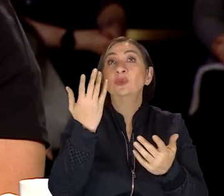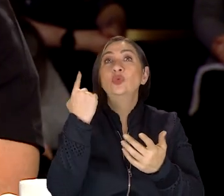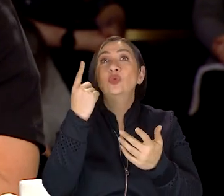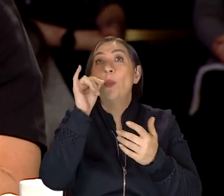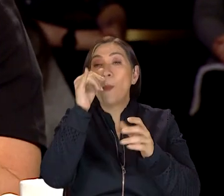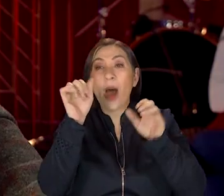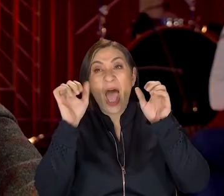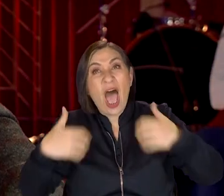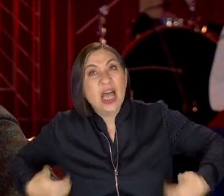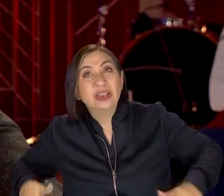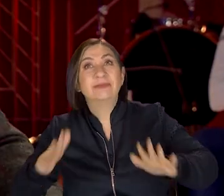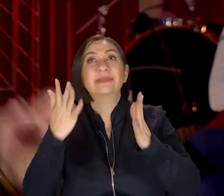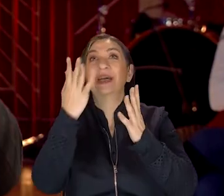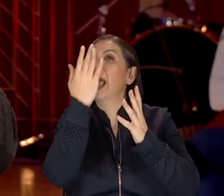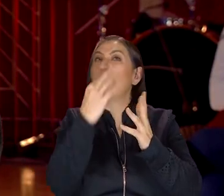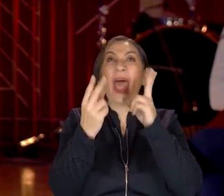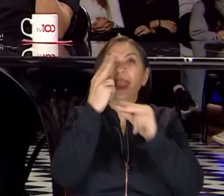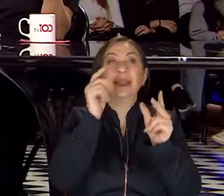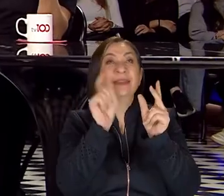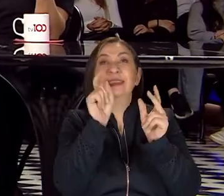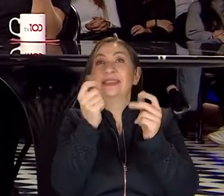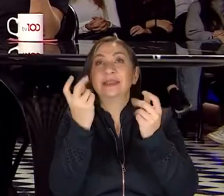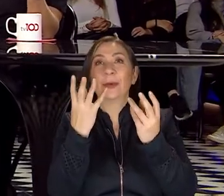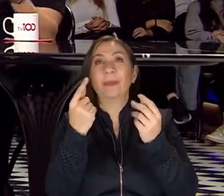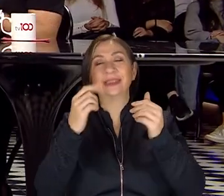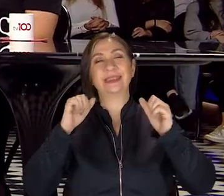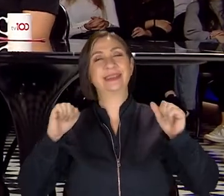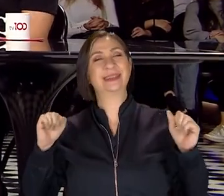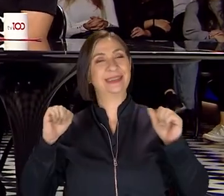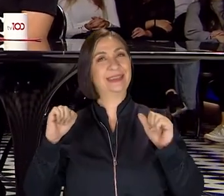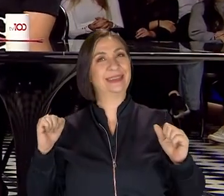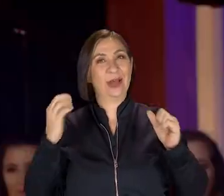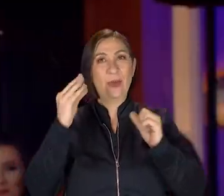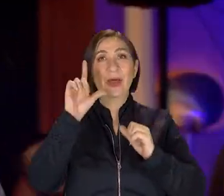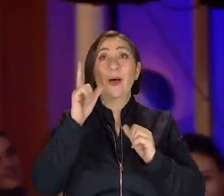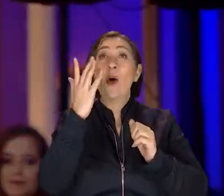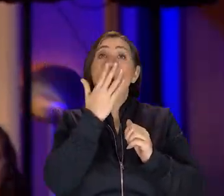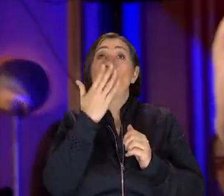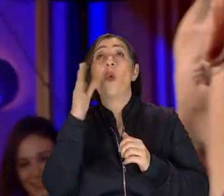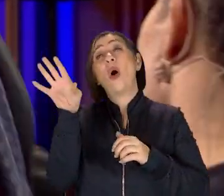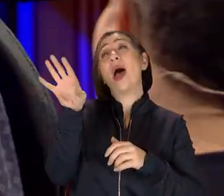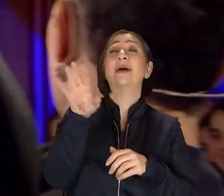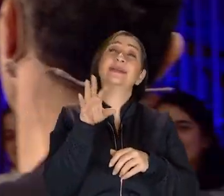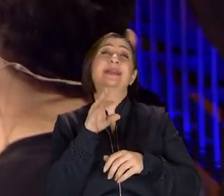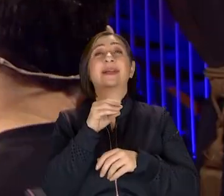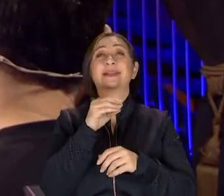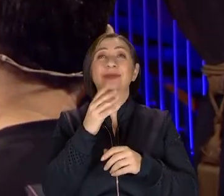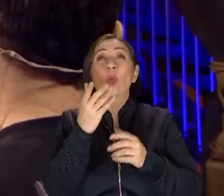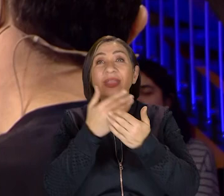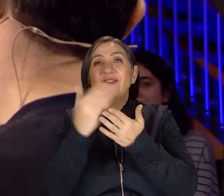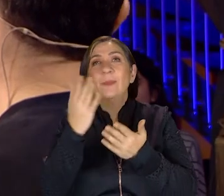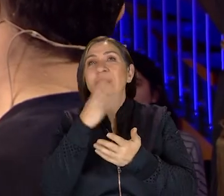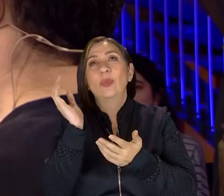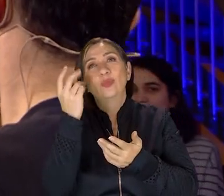açmıştım. İşte belki, kaç evet. Like gelmiş işte belki o yüzden o abi. Eslemek lazım yani değil mi? Ama o zaman okulu asardık. Neydi?